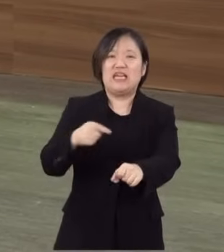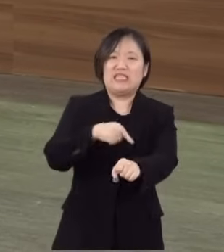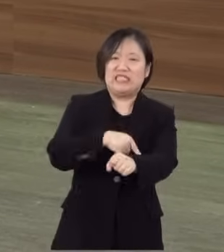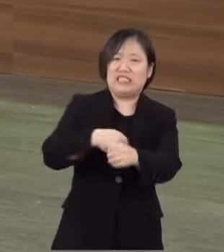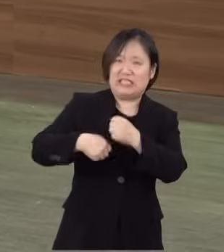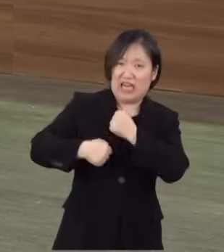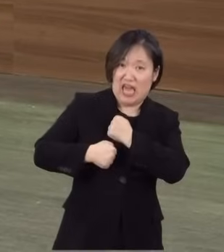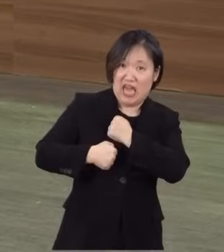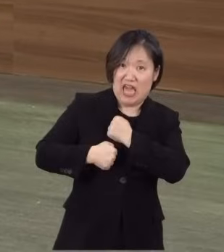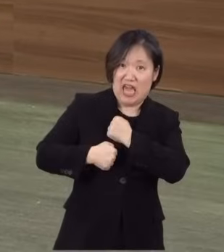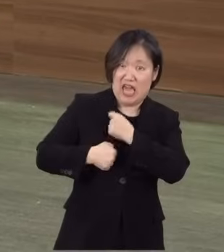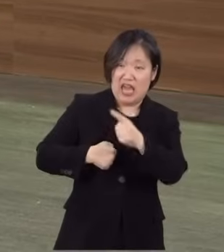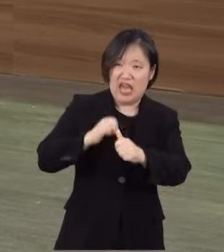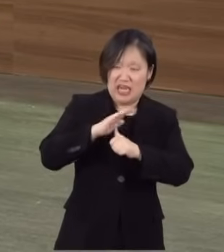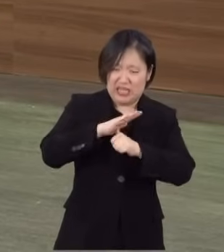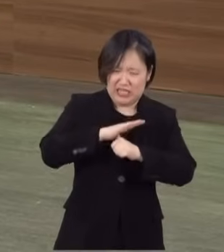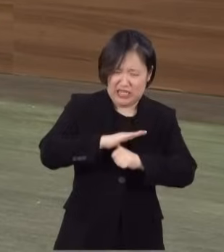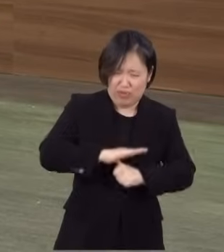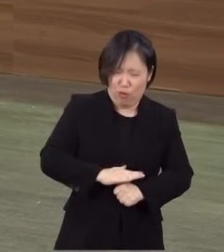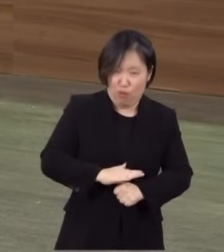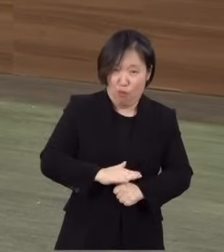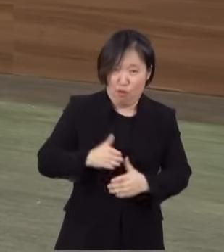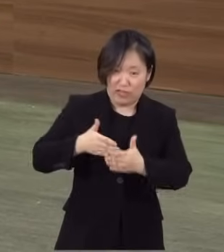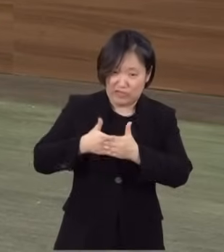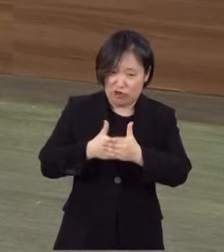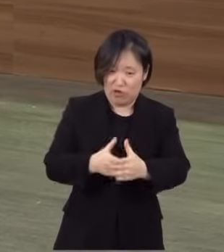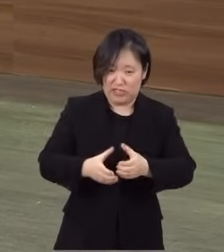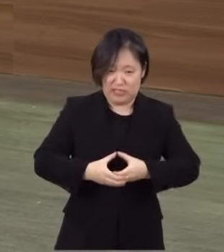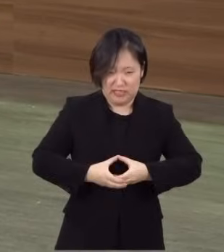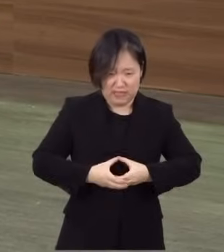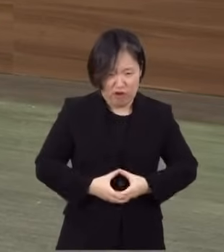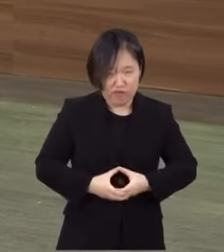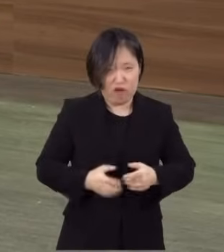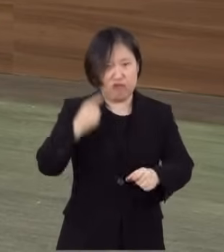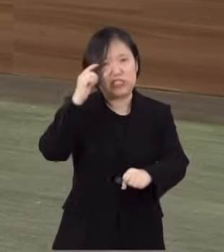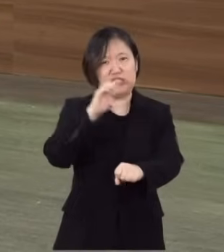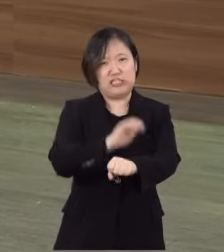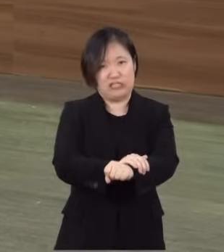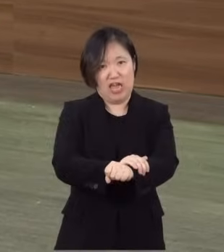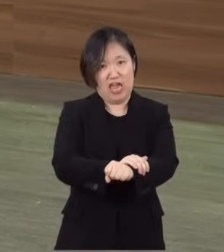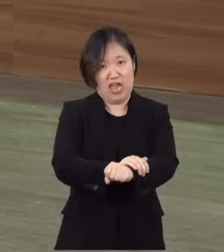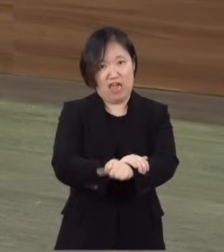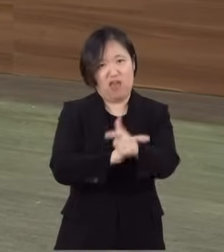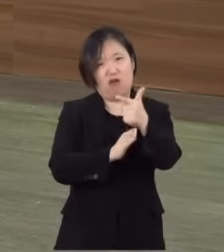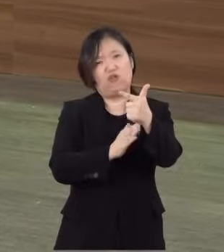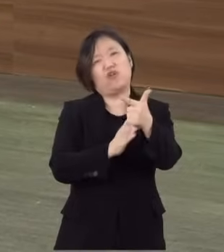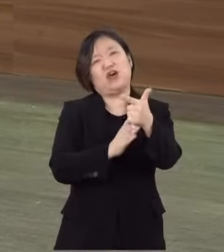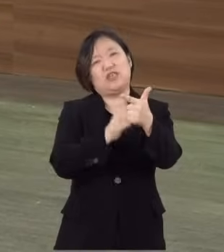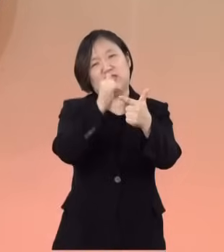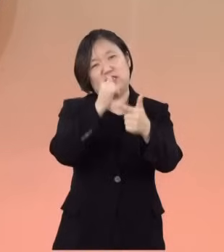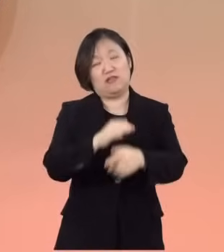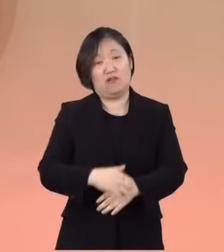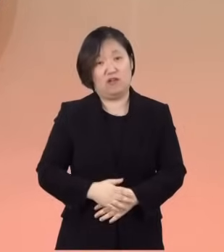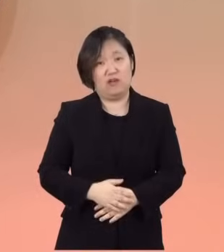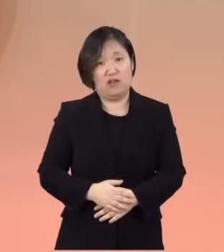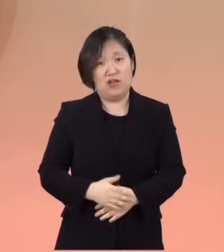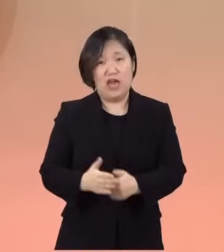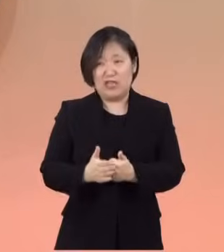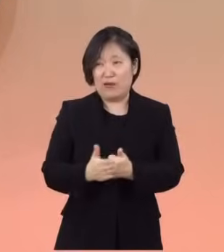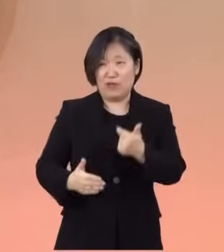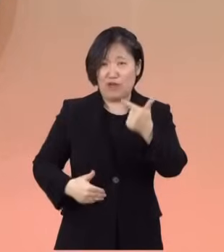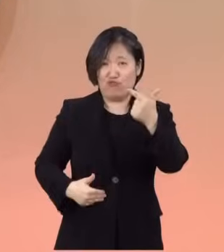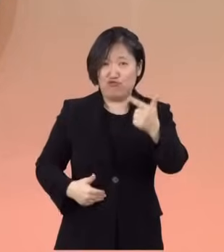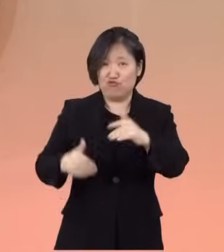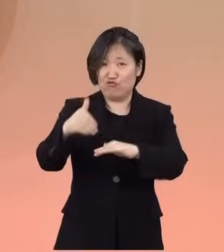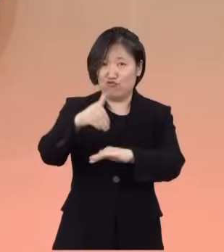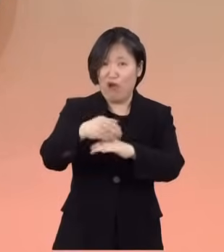인욕 정진 선정 반야지혜 되겠습니다 이